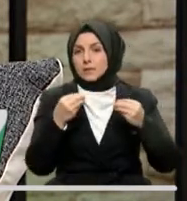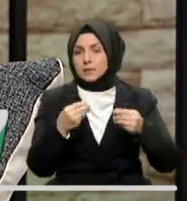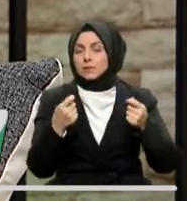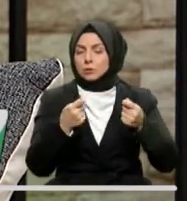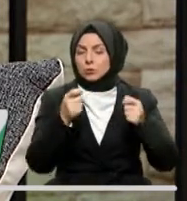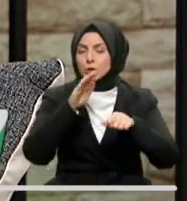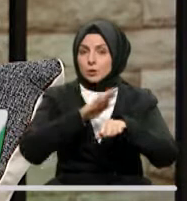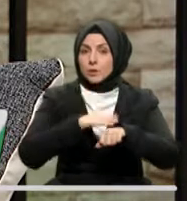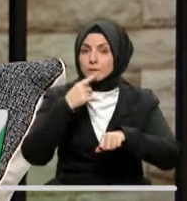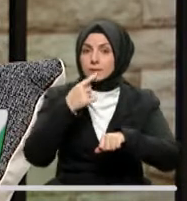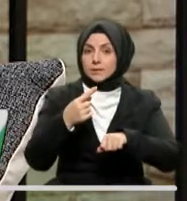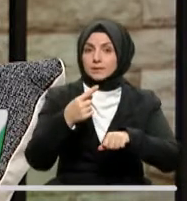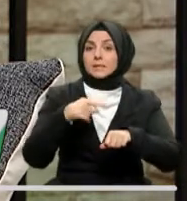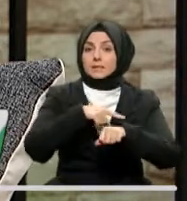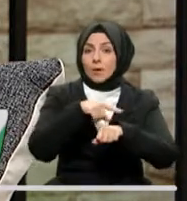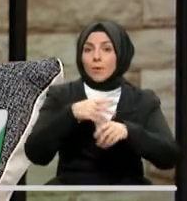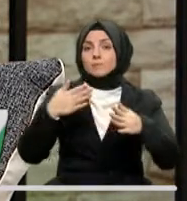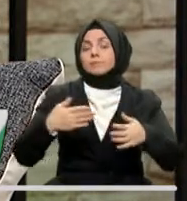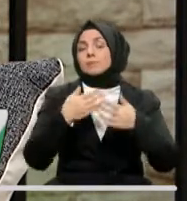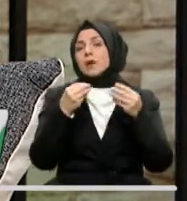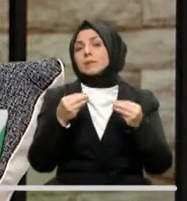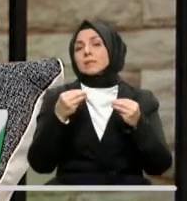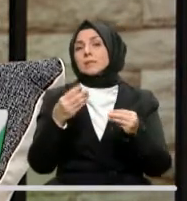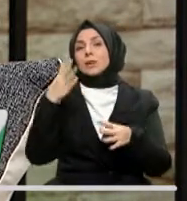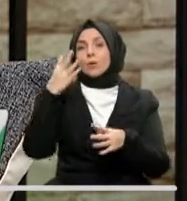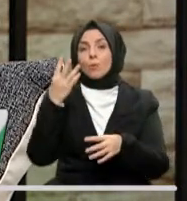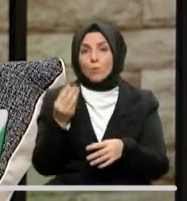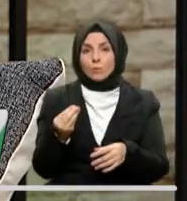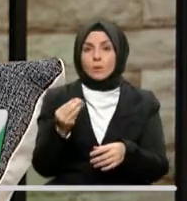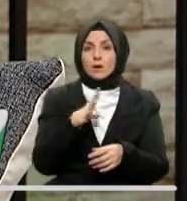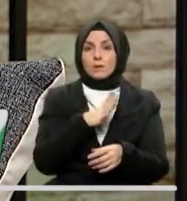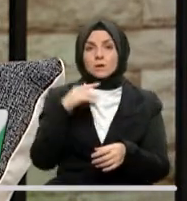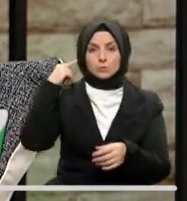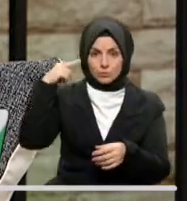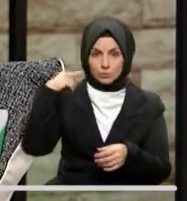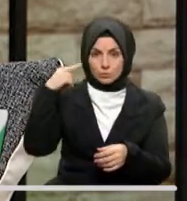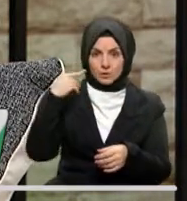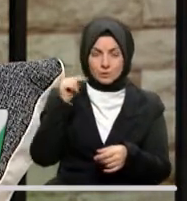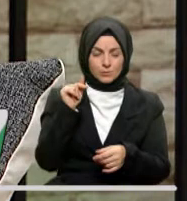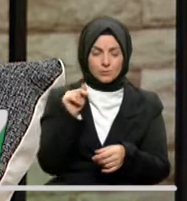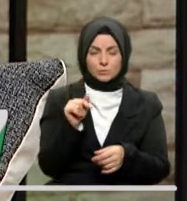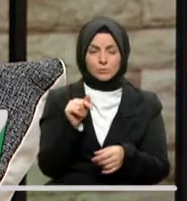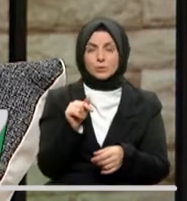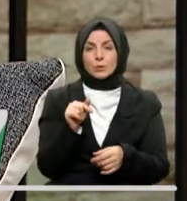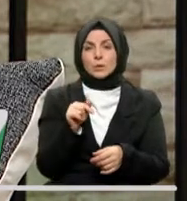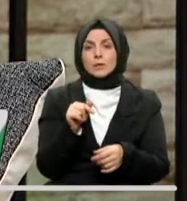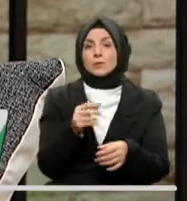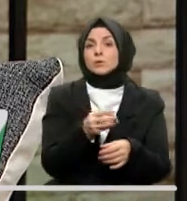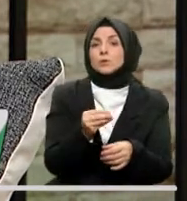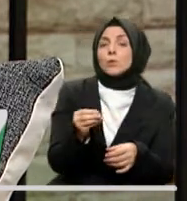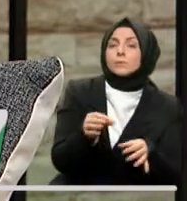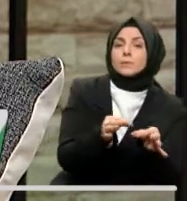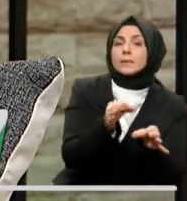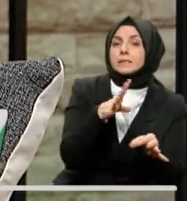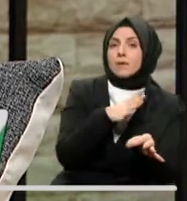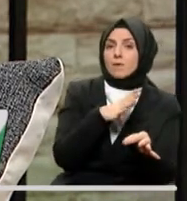şekilde Sizde bir başkasını ne kadar çok memnun edersiniz kendinizin o kadar değerli olacağını düşünüyorsunuz şimdi çok fazla insan vardı